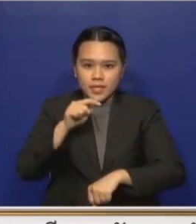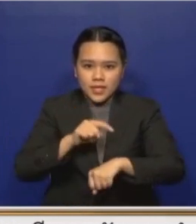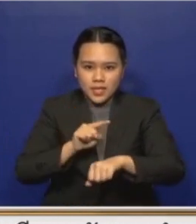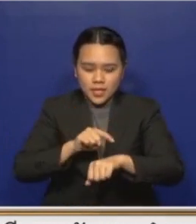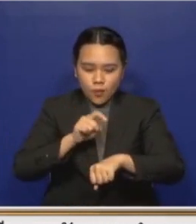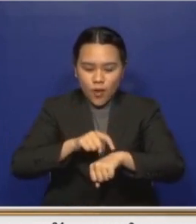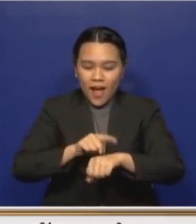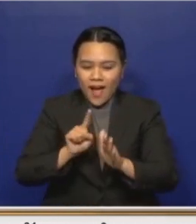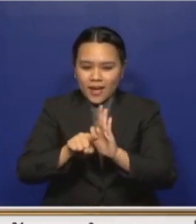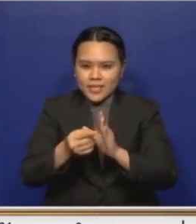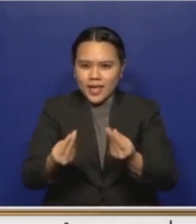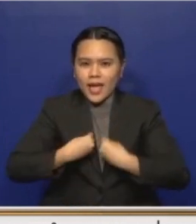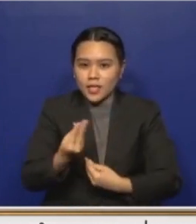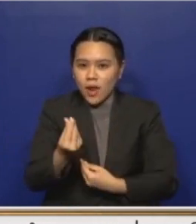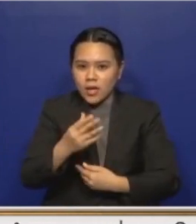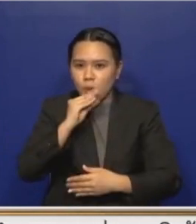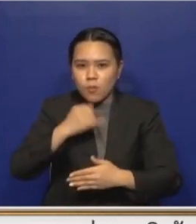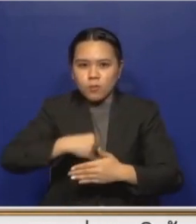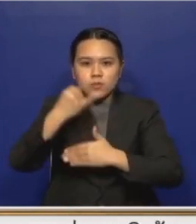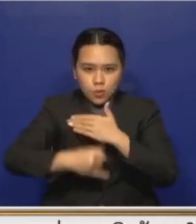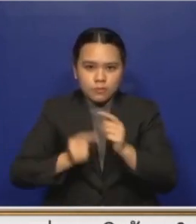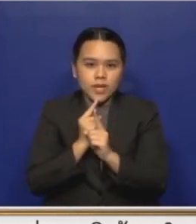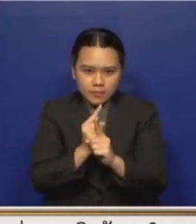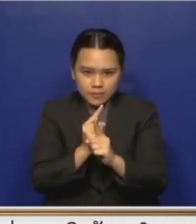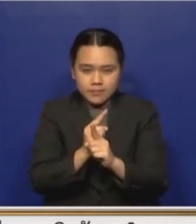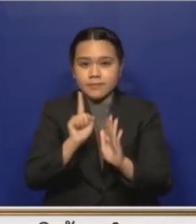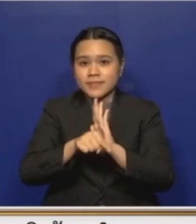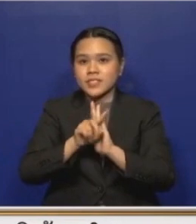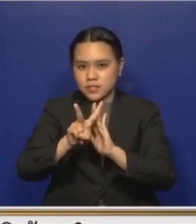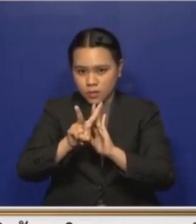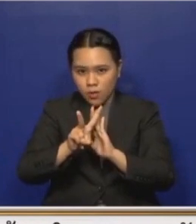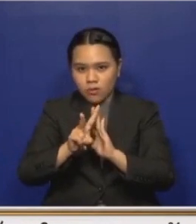ให้เร็วครับผมเชิญครับ เอาอย่างนี้ดีกว่าครับให้เวลาผมกี่นาทีผมจบแค่นั้นฮะ